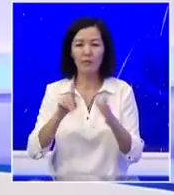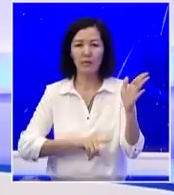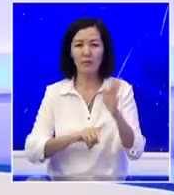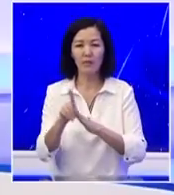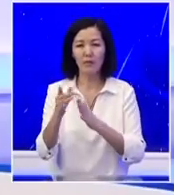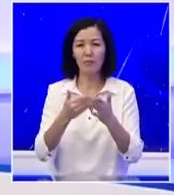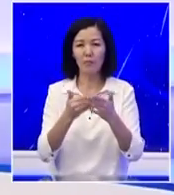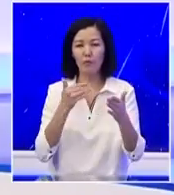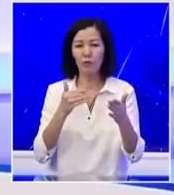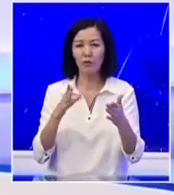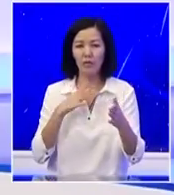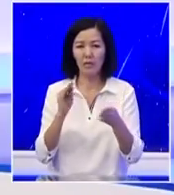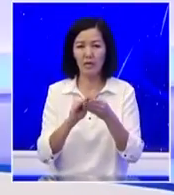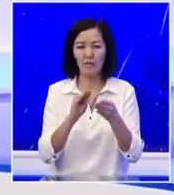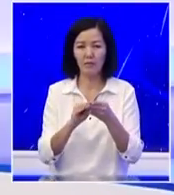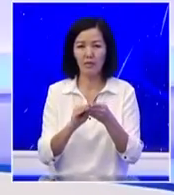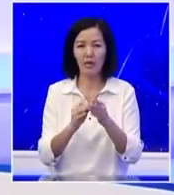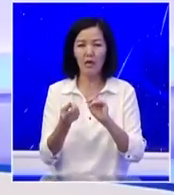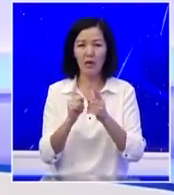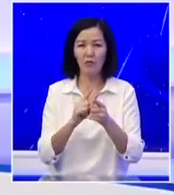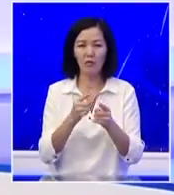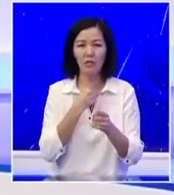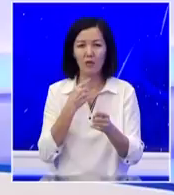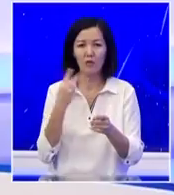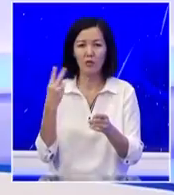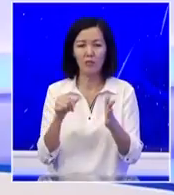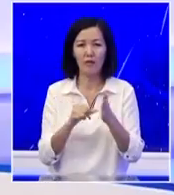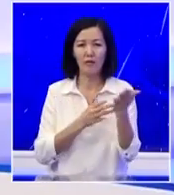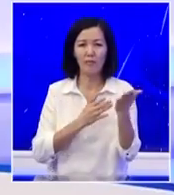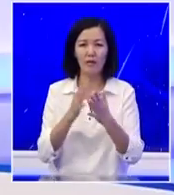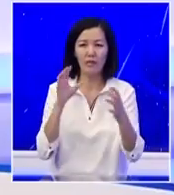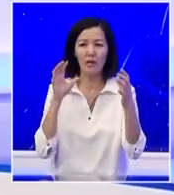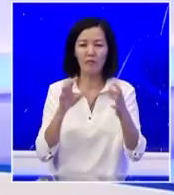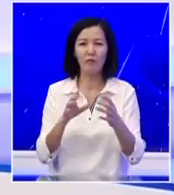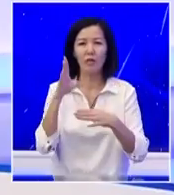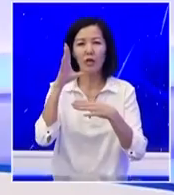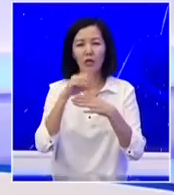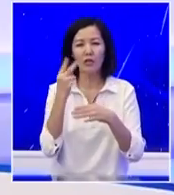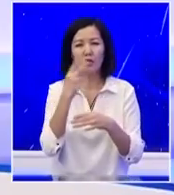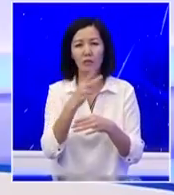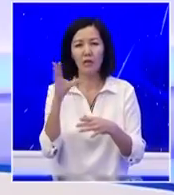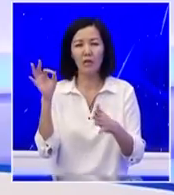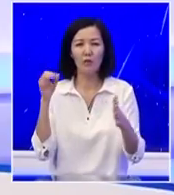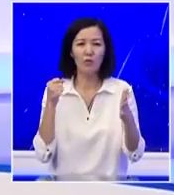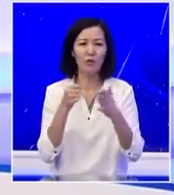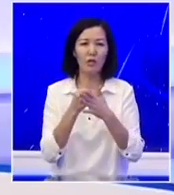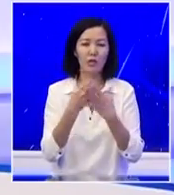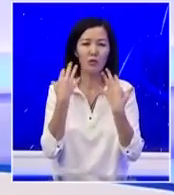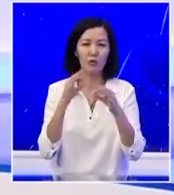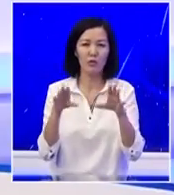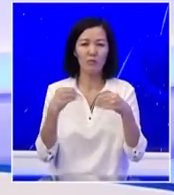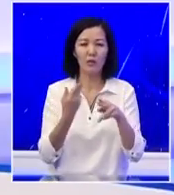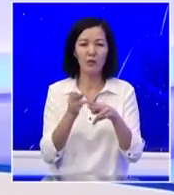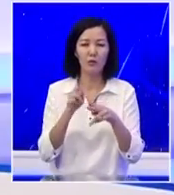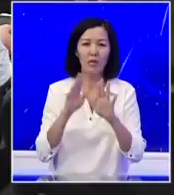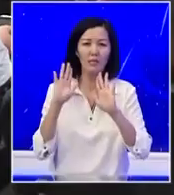бұрынғы режимге көшеді. Талдықорғанда 26 бағытта қатынайтын автобустарға кешкілік 22:00-ге дейін жүруге рұқсат